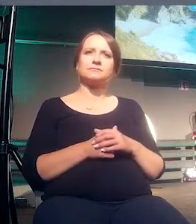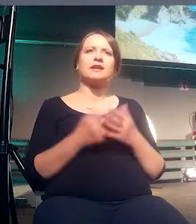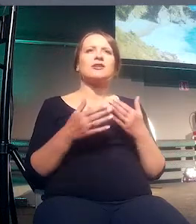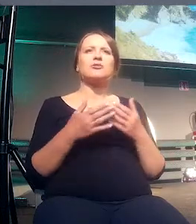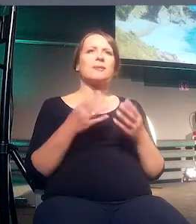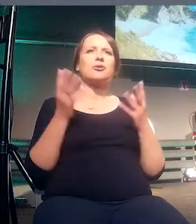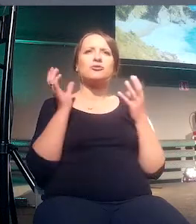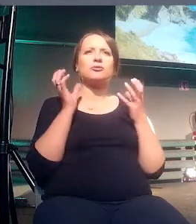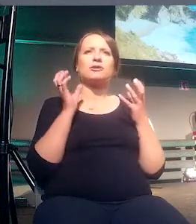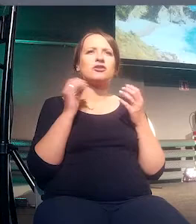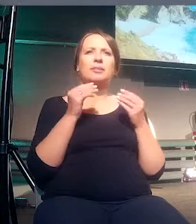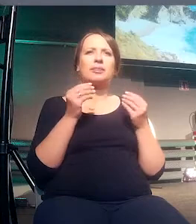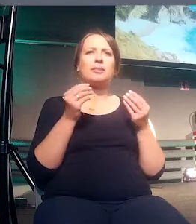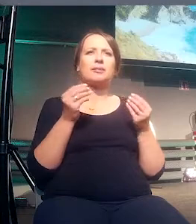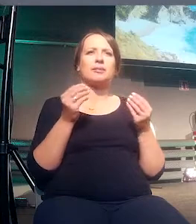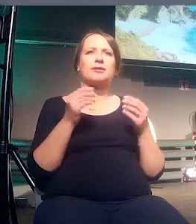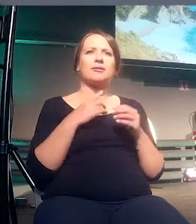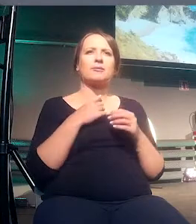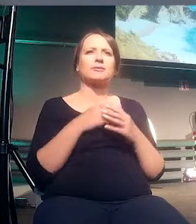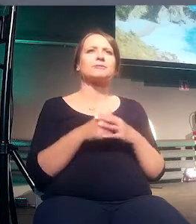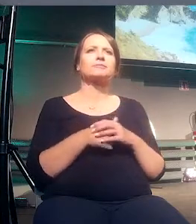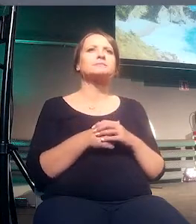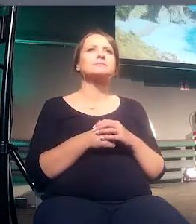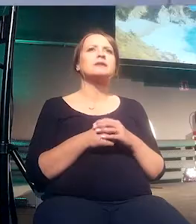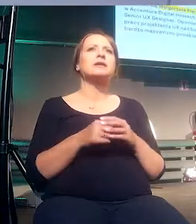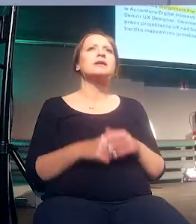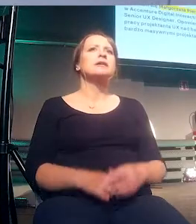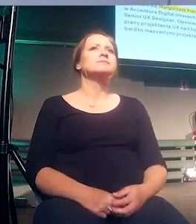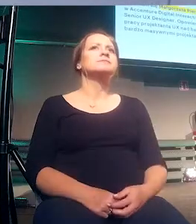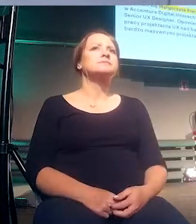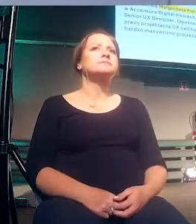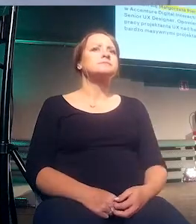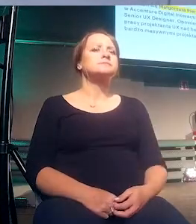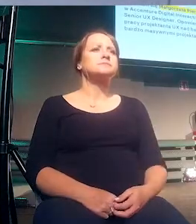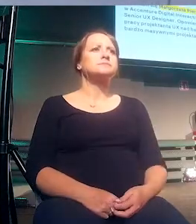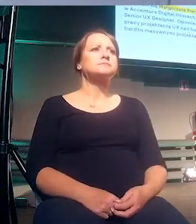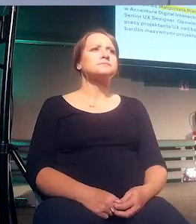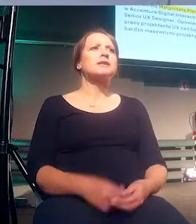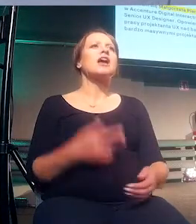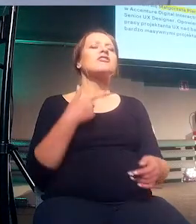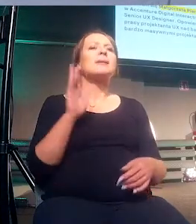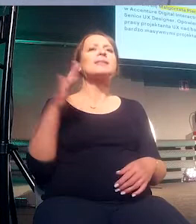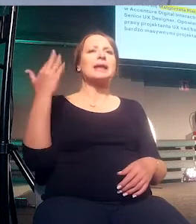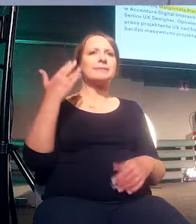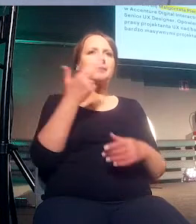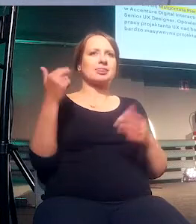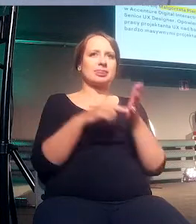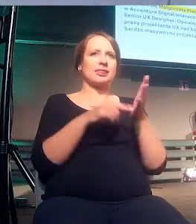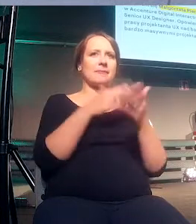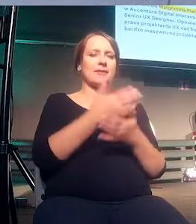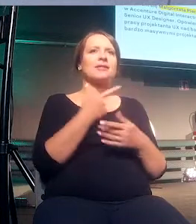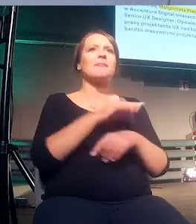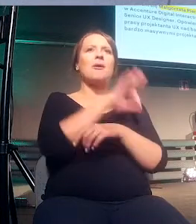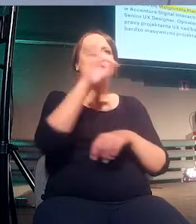mają racji bytu w biznesowej rzeczywistości. I będę o tym mówić dlatego, że